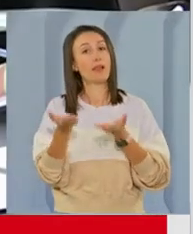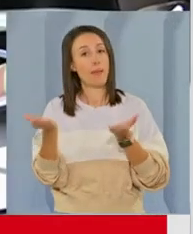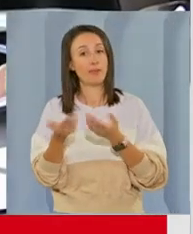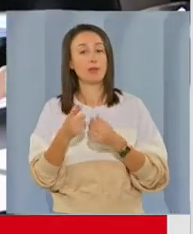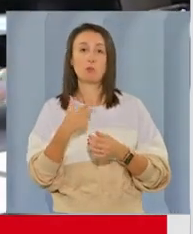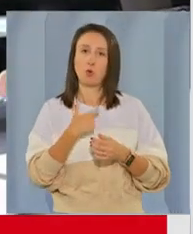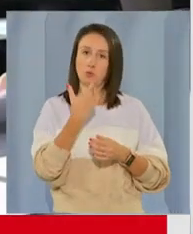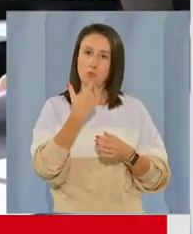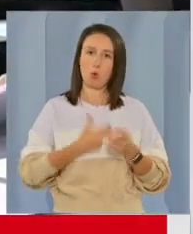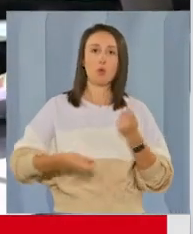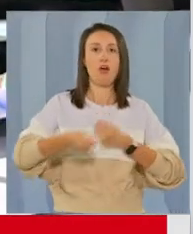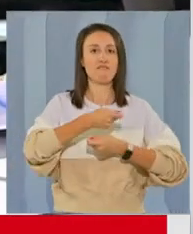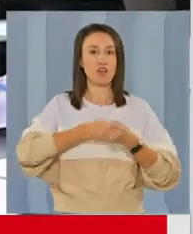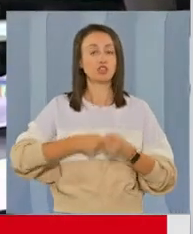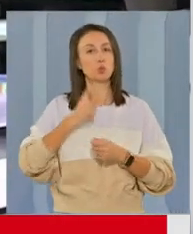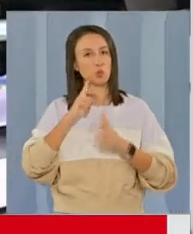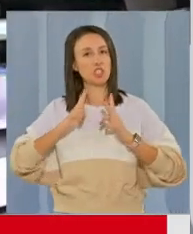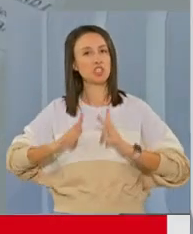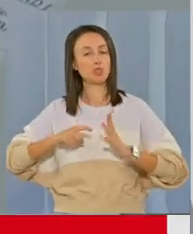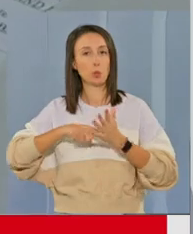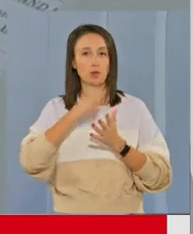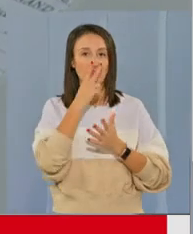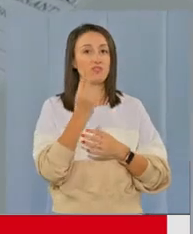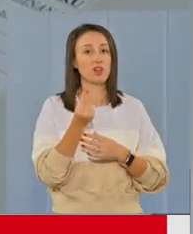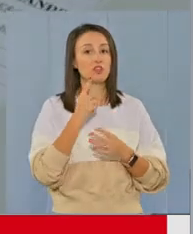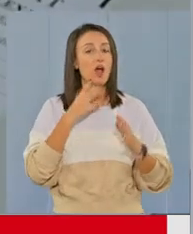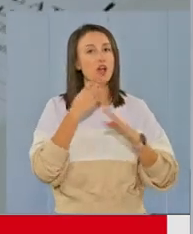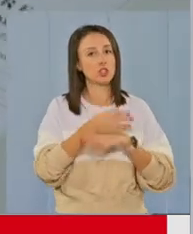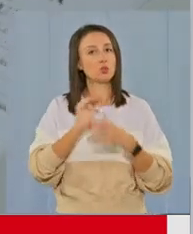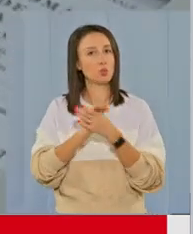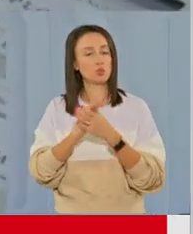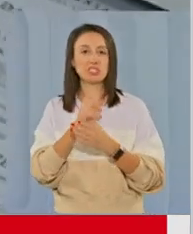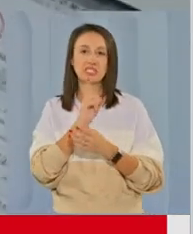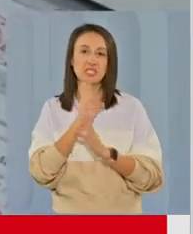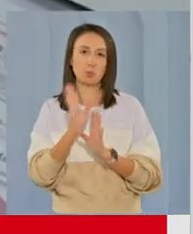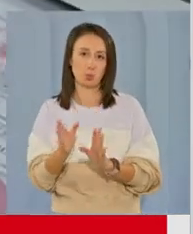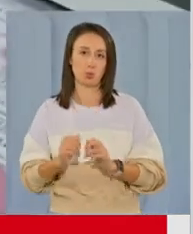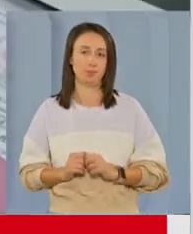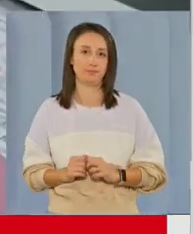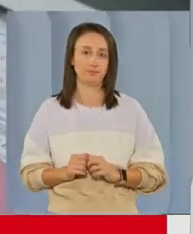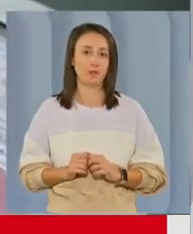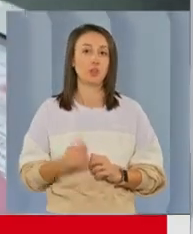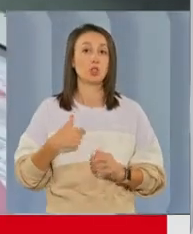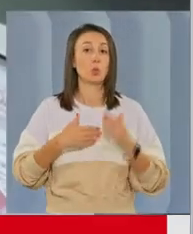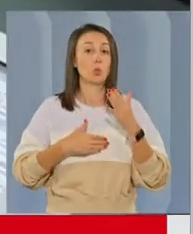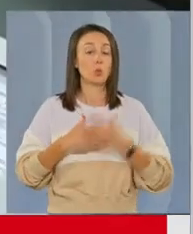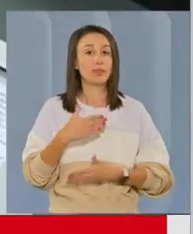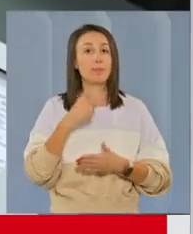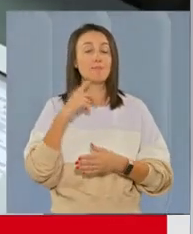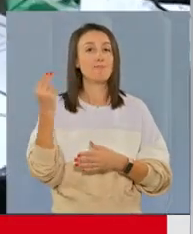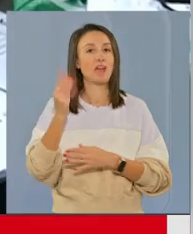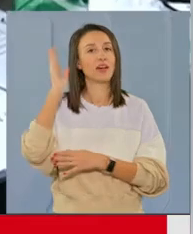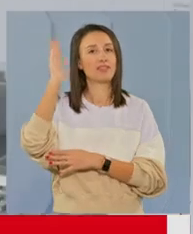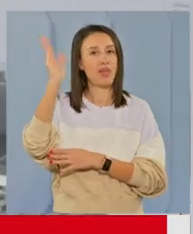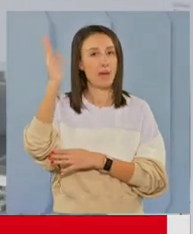să-și facă propriul job, sunt liniștiți din punct de vedere financiar și accesul la creditele este simplu și nu în cele din urmă, planificarea pe termen lung